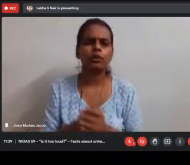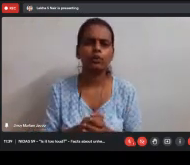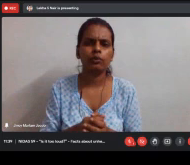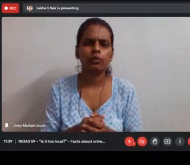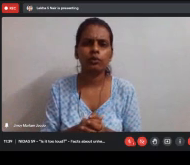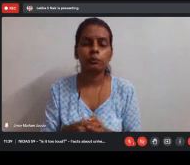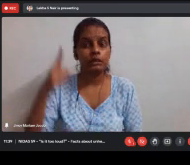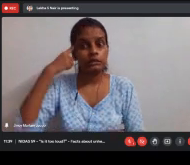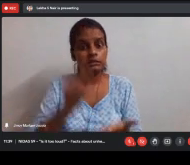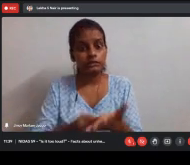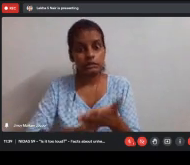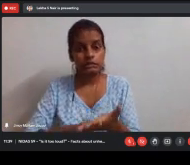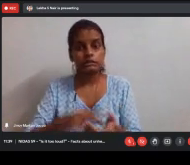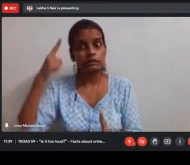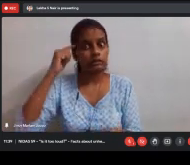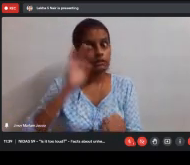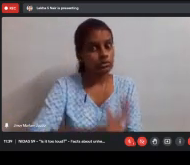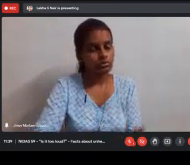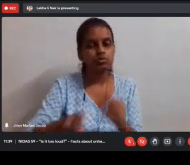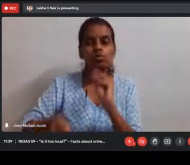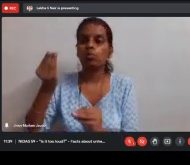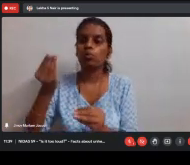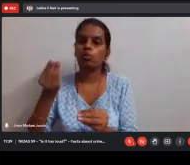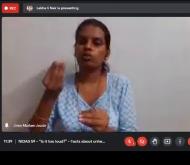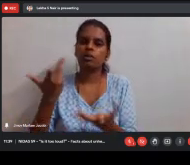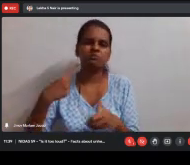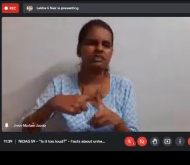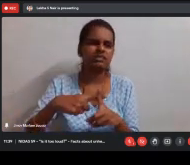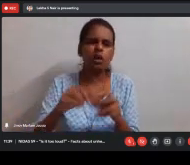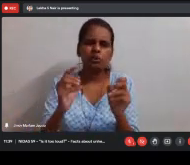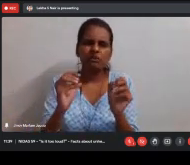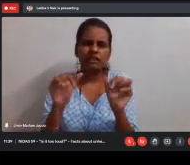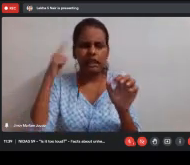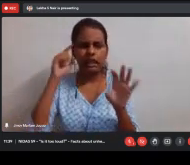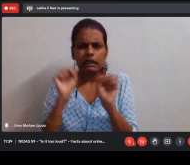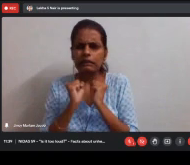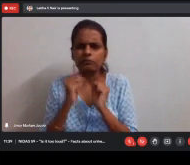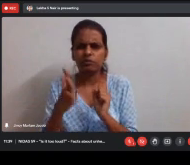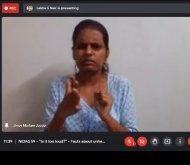ശബ്ദ മലിനീകരണം കാരണം, അല്ലെങ്കിൽ നോയ്സ് ഇൻഡ്യൂസ് ഹിയറിംഗ് ലോസ് കാരണം. അതെന്ന് പറയുന്നത്